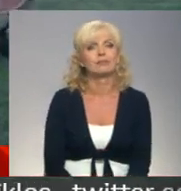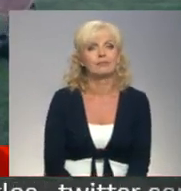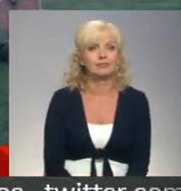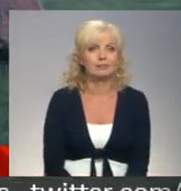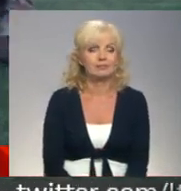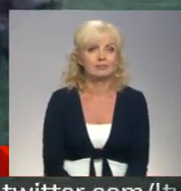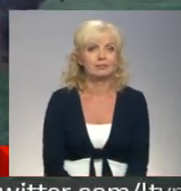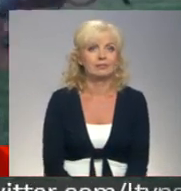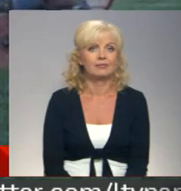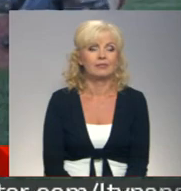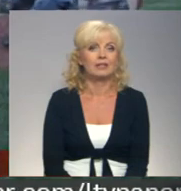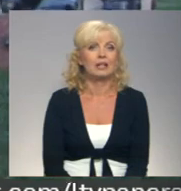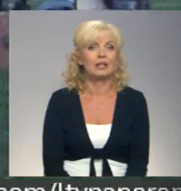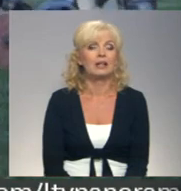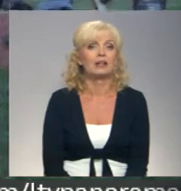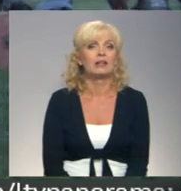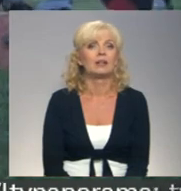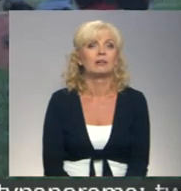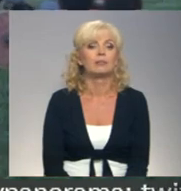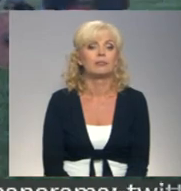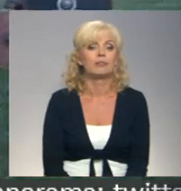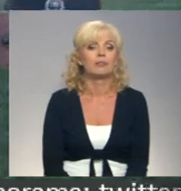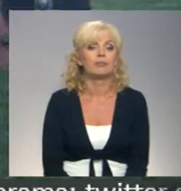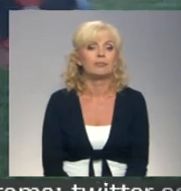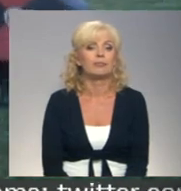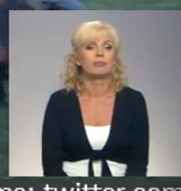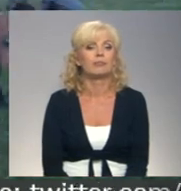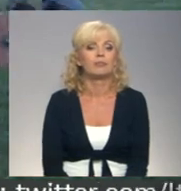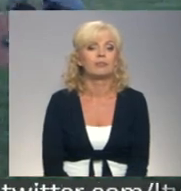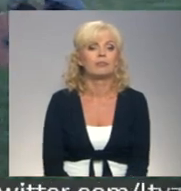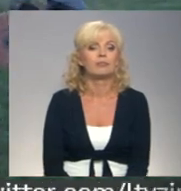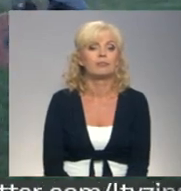Beatrise Jakobsone, Andrejs Mažāns, Latgales reģionālā televīzija.